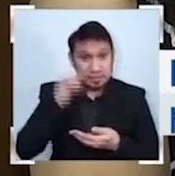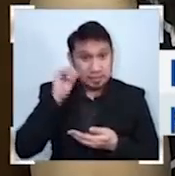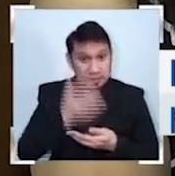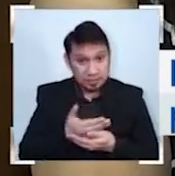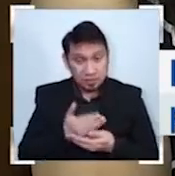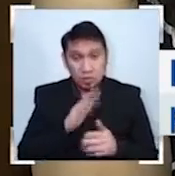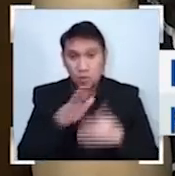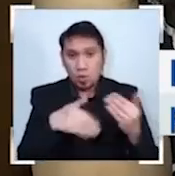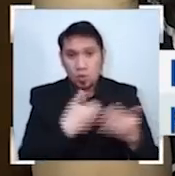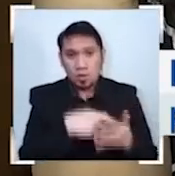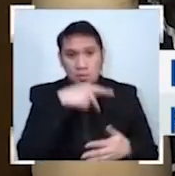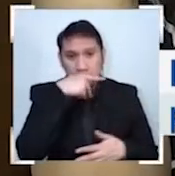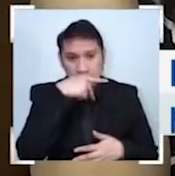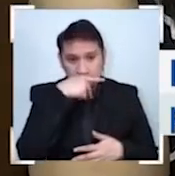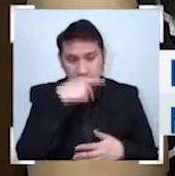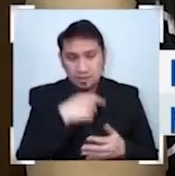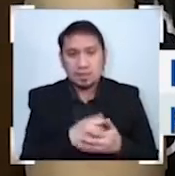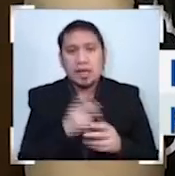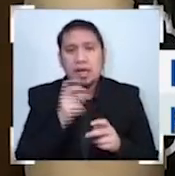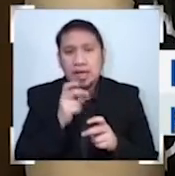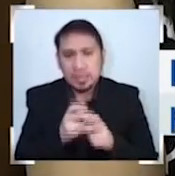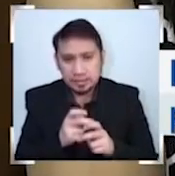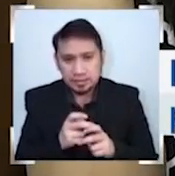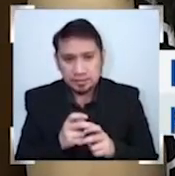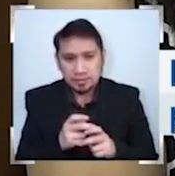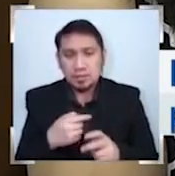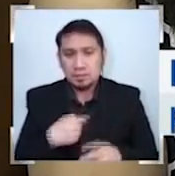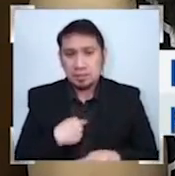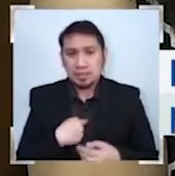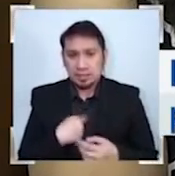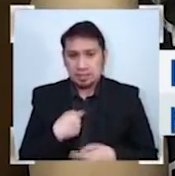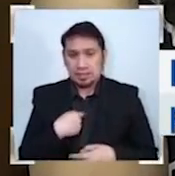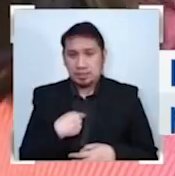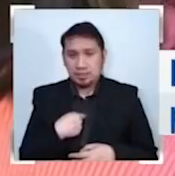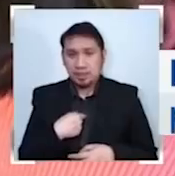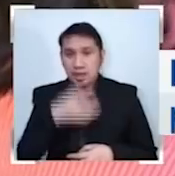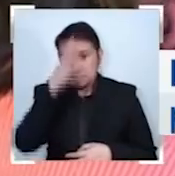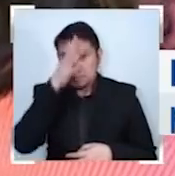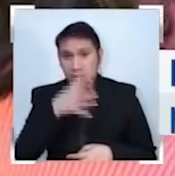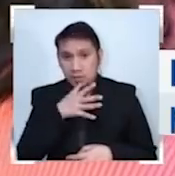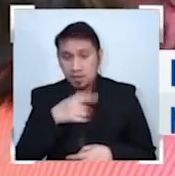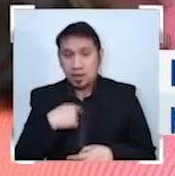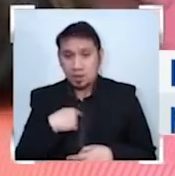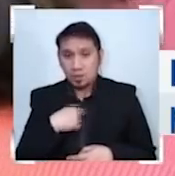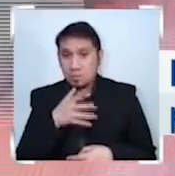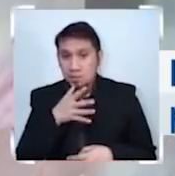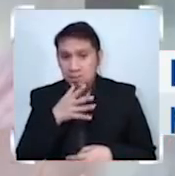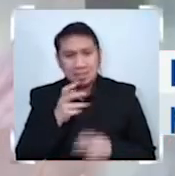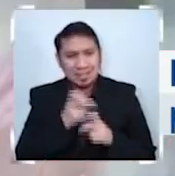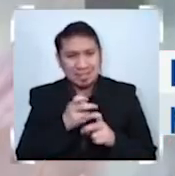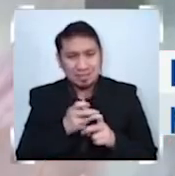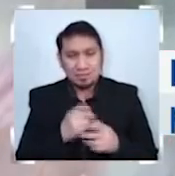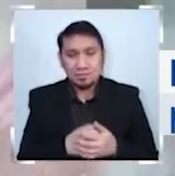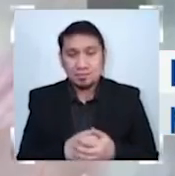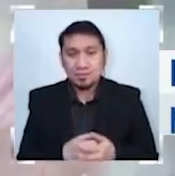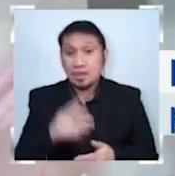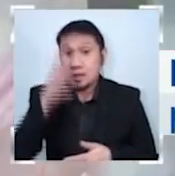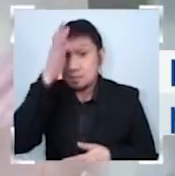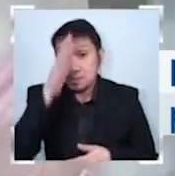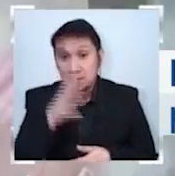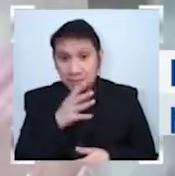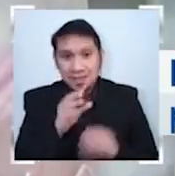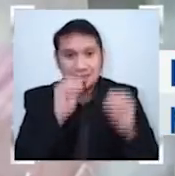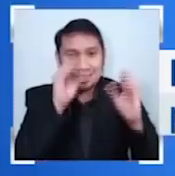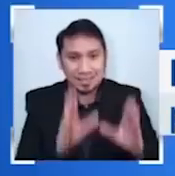private. Mahirap yung sa isang magulang, lalo na ngayon na pandemic. Tutol din ang Parents Teachers Association